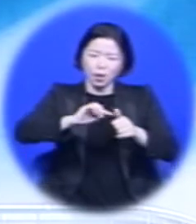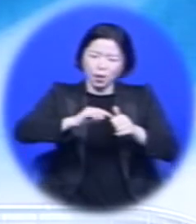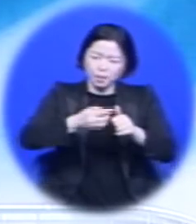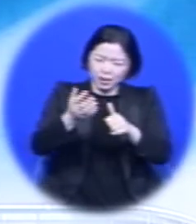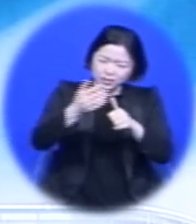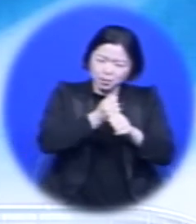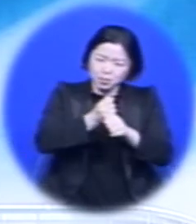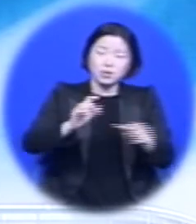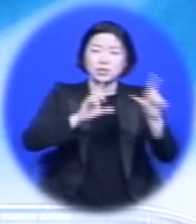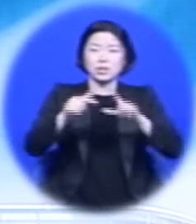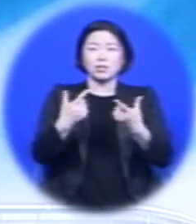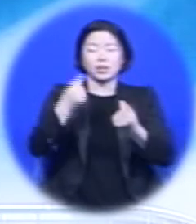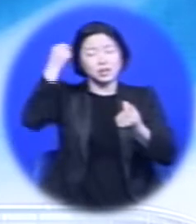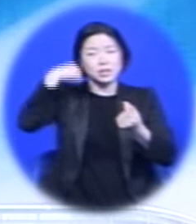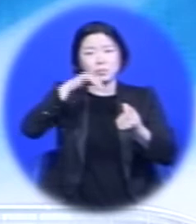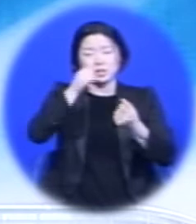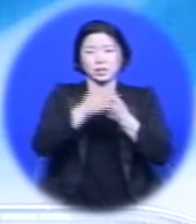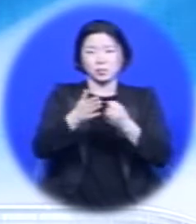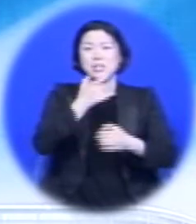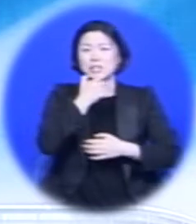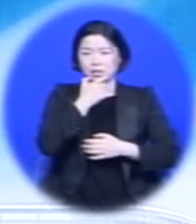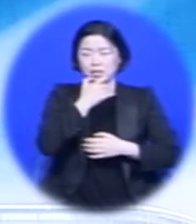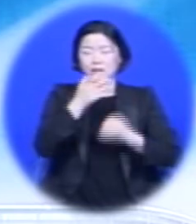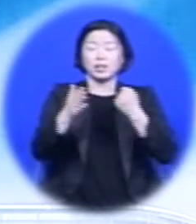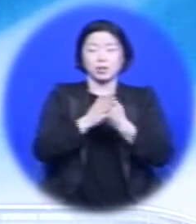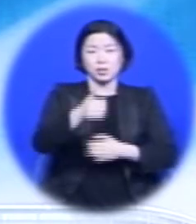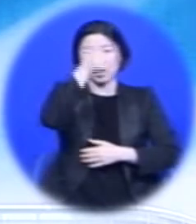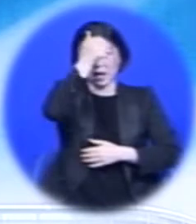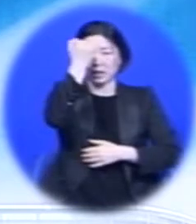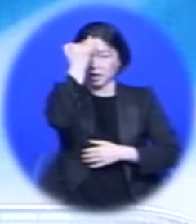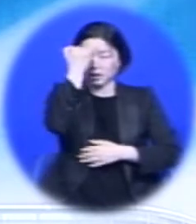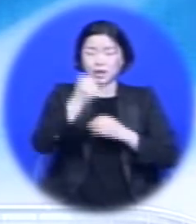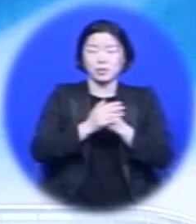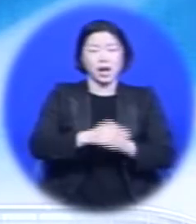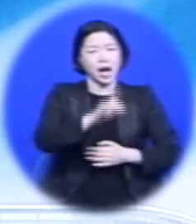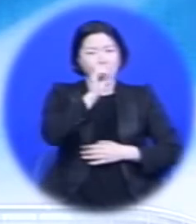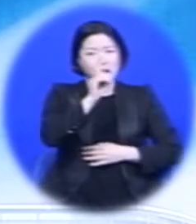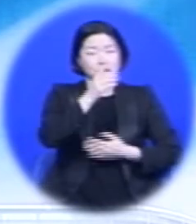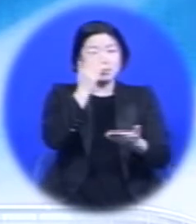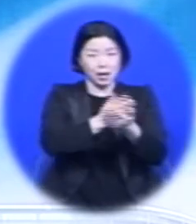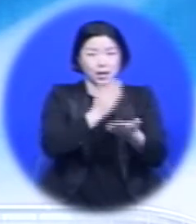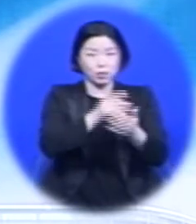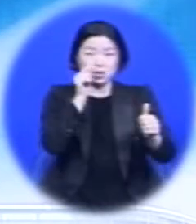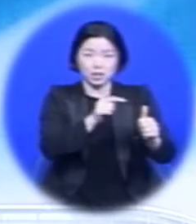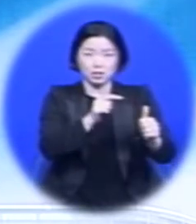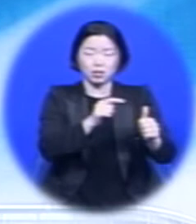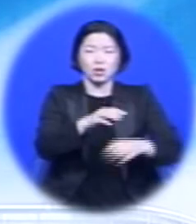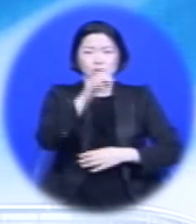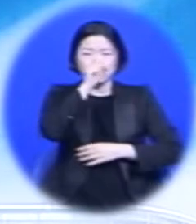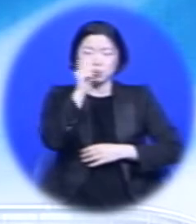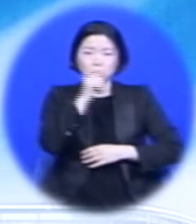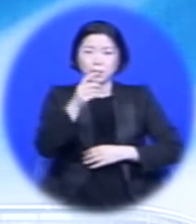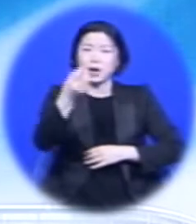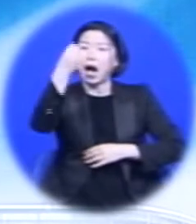느낌을 받습니다. 그래서 아담과 하와가 한 가지 하지 말라고 하신 것, 선악과 따먹지